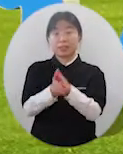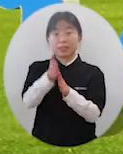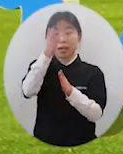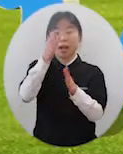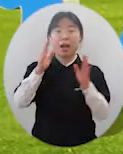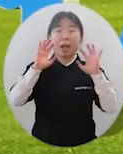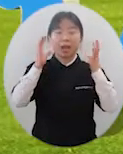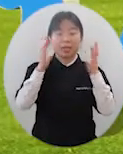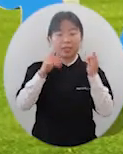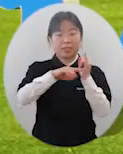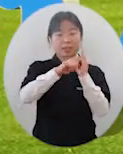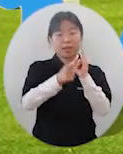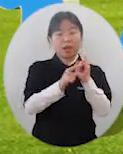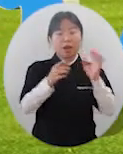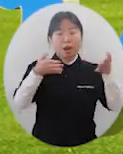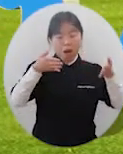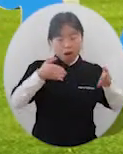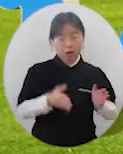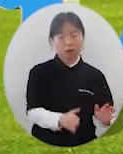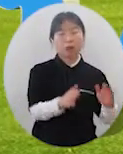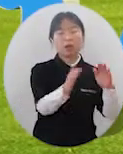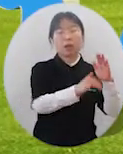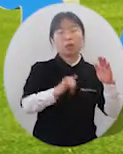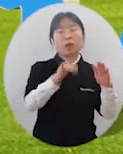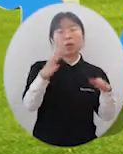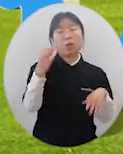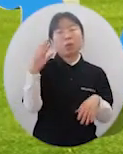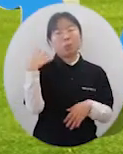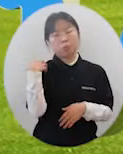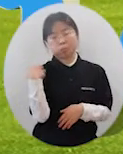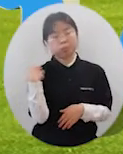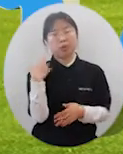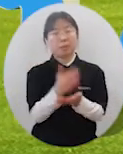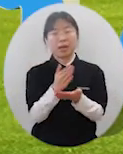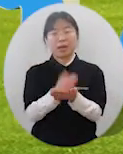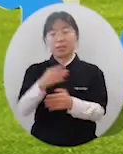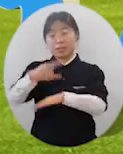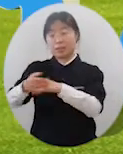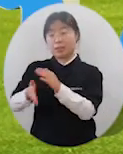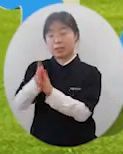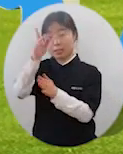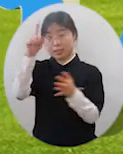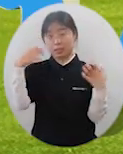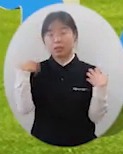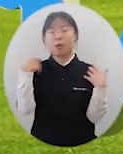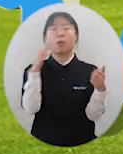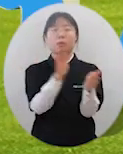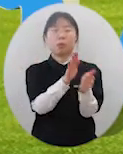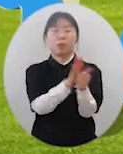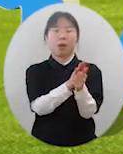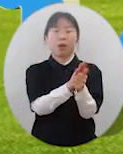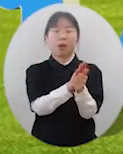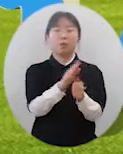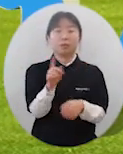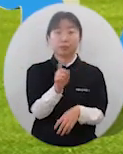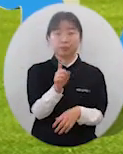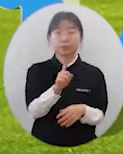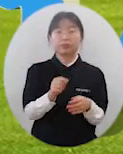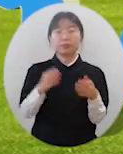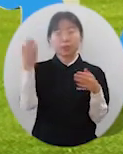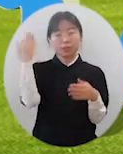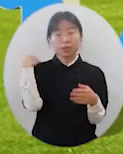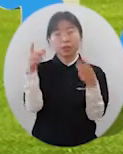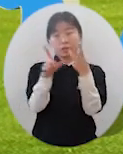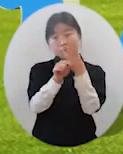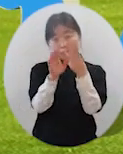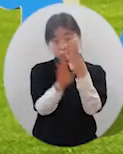의왕시가 산모의 출산 후 경제적 부담을 덜어주기 위해 국가가 정한 소득 기준을 초과하는 가정에도 혜택이 갈 수 있도록